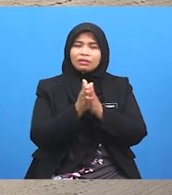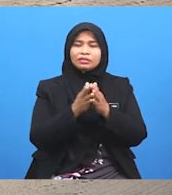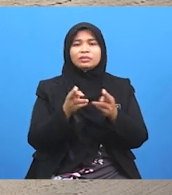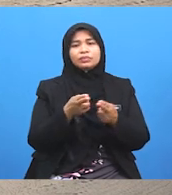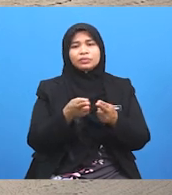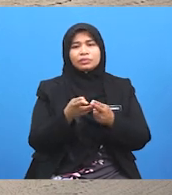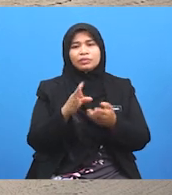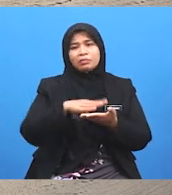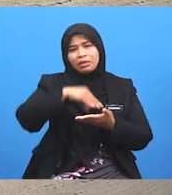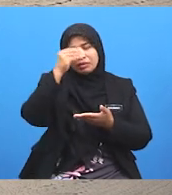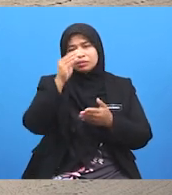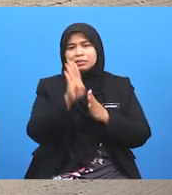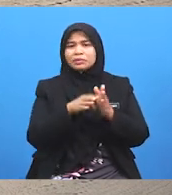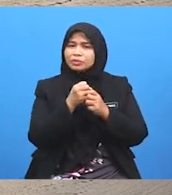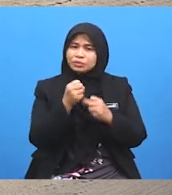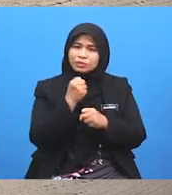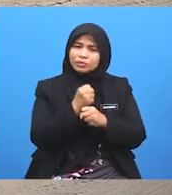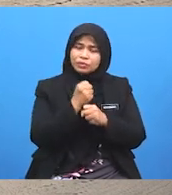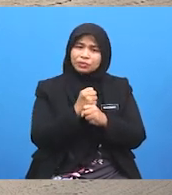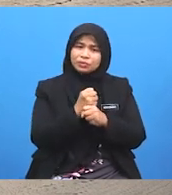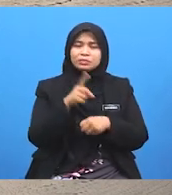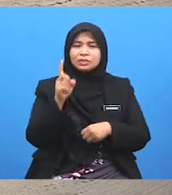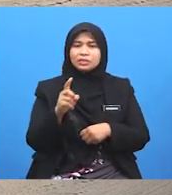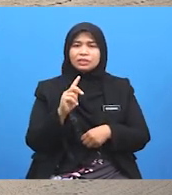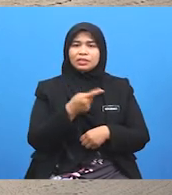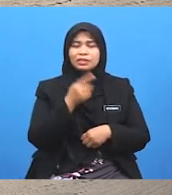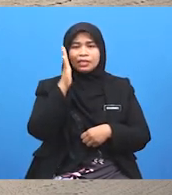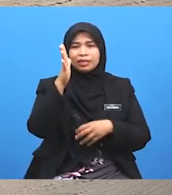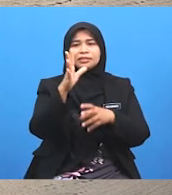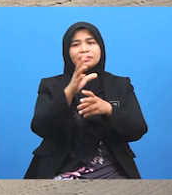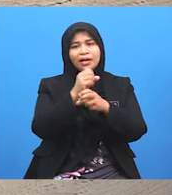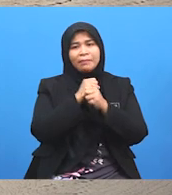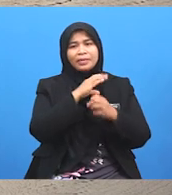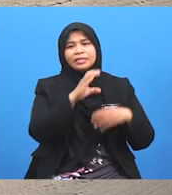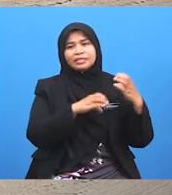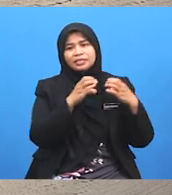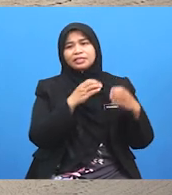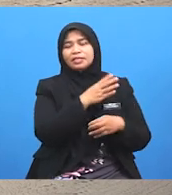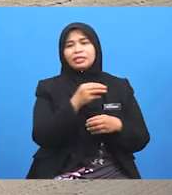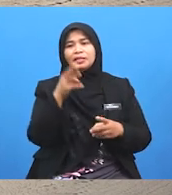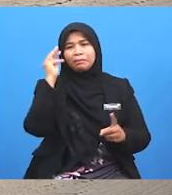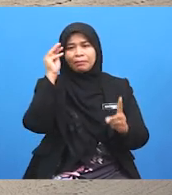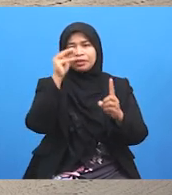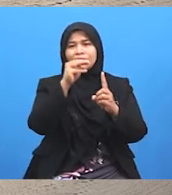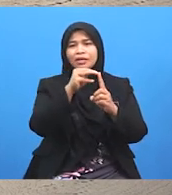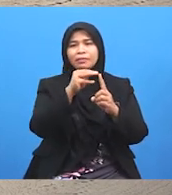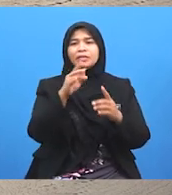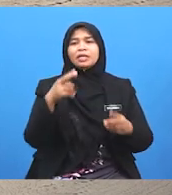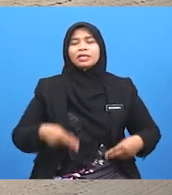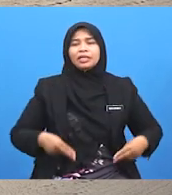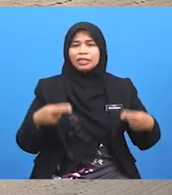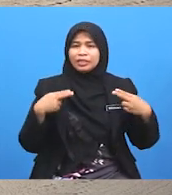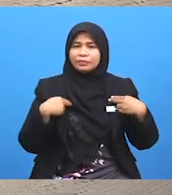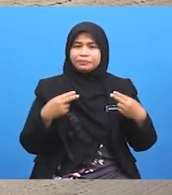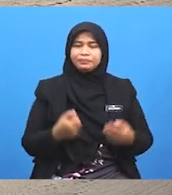berusaha, belajar bersungguh-sungguh, pastinya kita dapat mencapai cita-cita dan matlamat hidup